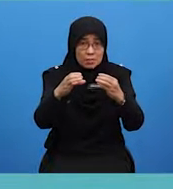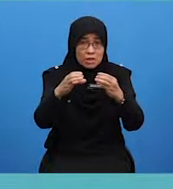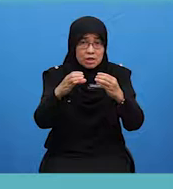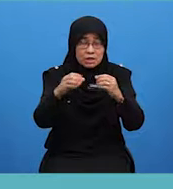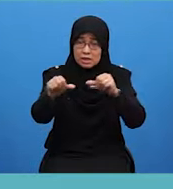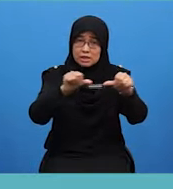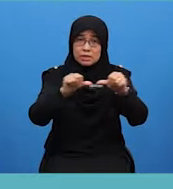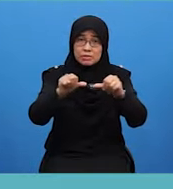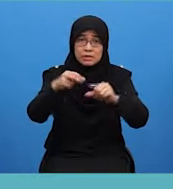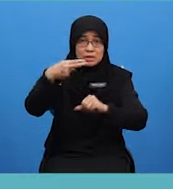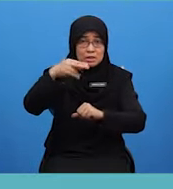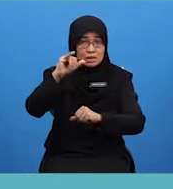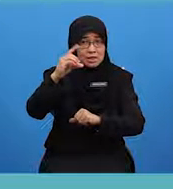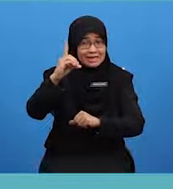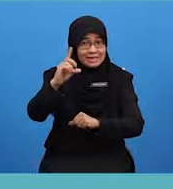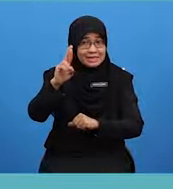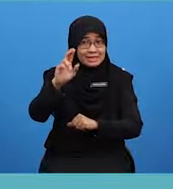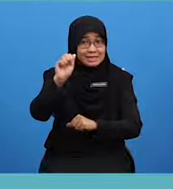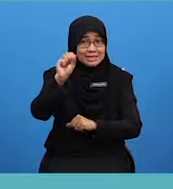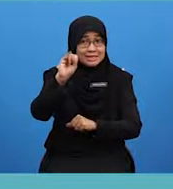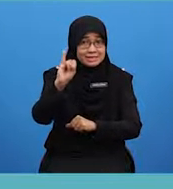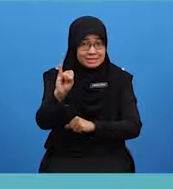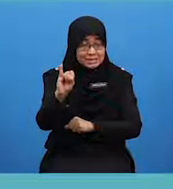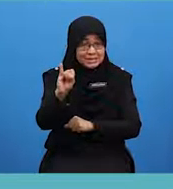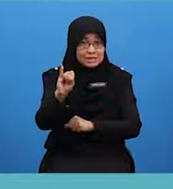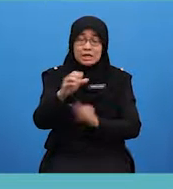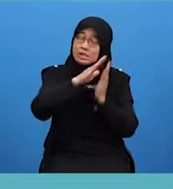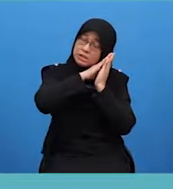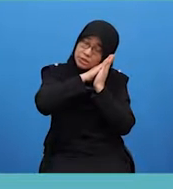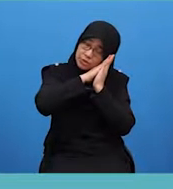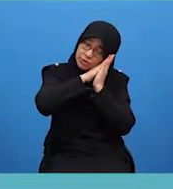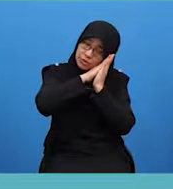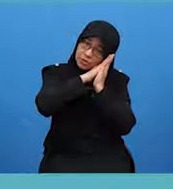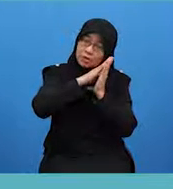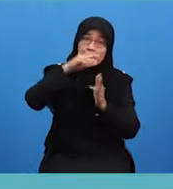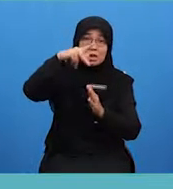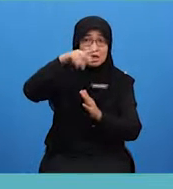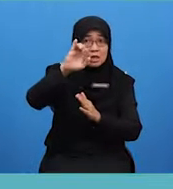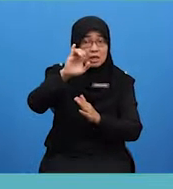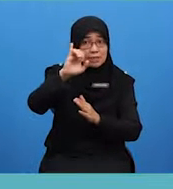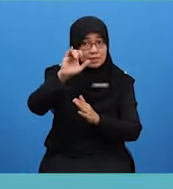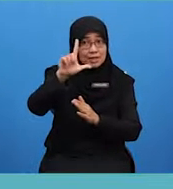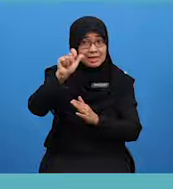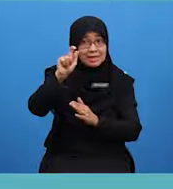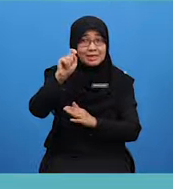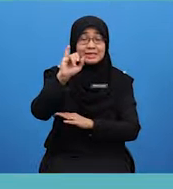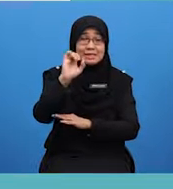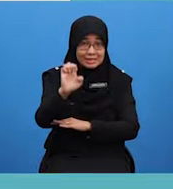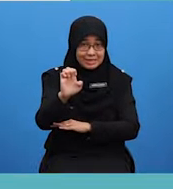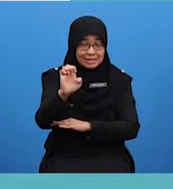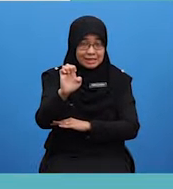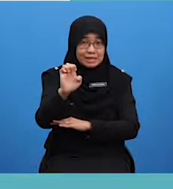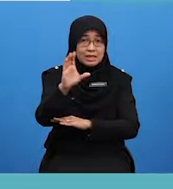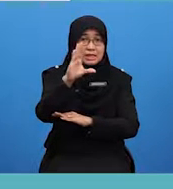hidrasi, tidur, pilates ataupun makan makanan yang kaya dengan magnesium